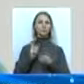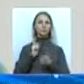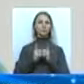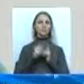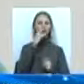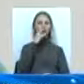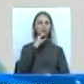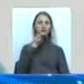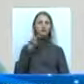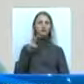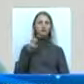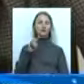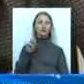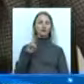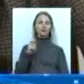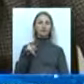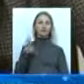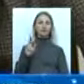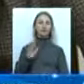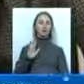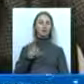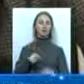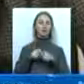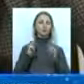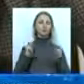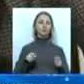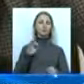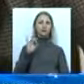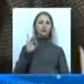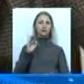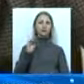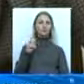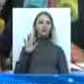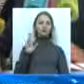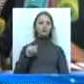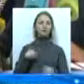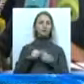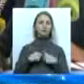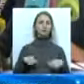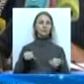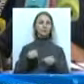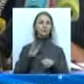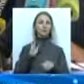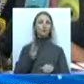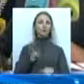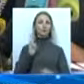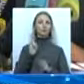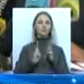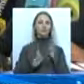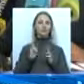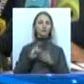тобы құрылады. Екінші сол графиканың емле ережелерін жасайтын орфографиялық лингвистикалық комиссияны құру жоспарланды. Осы арқылы барлық